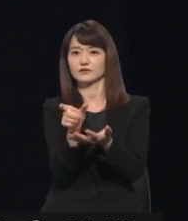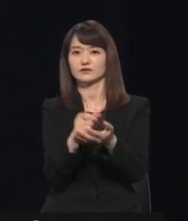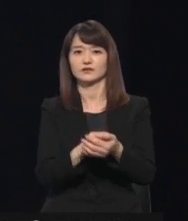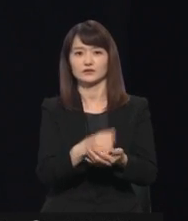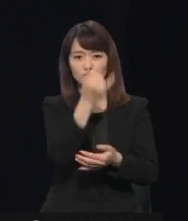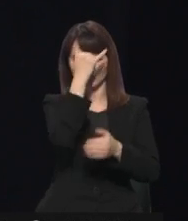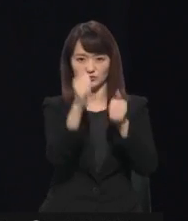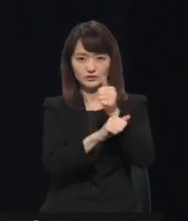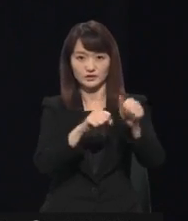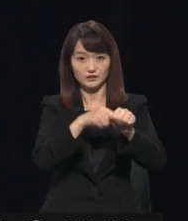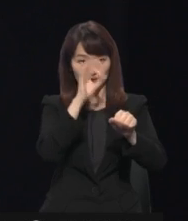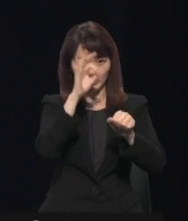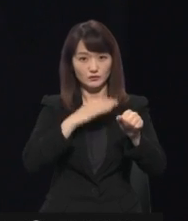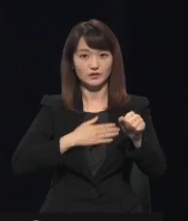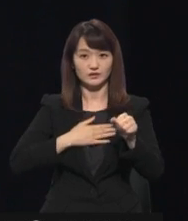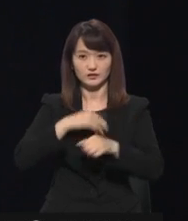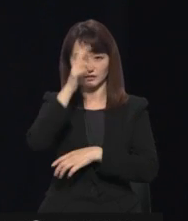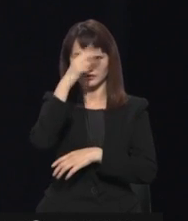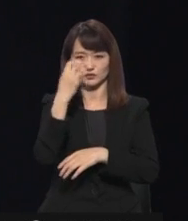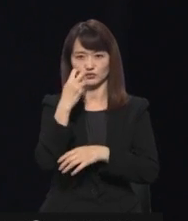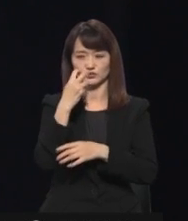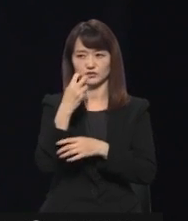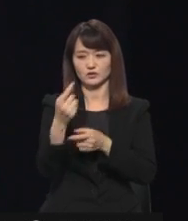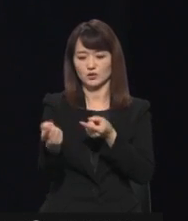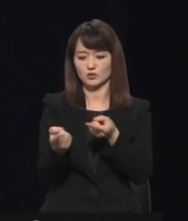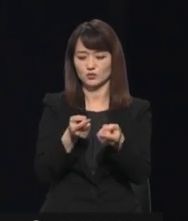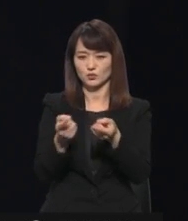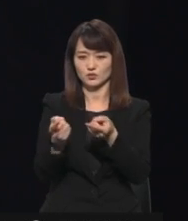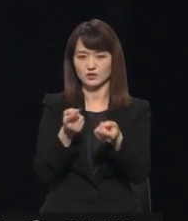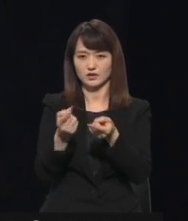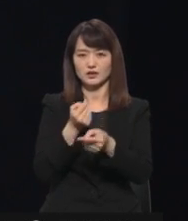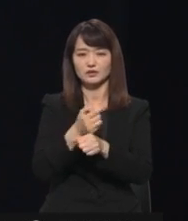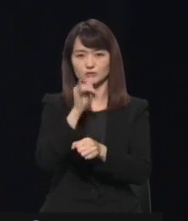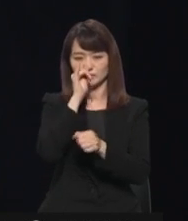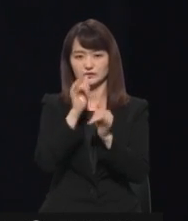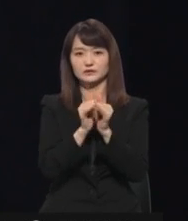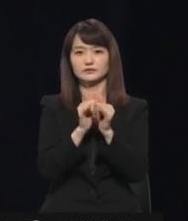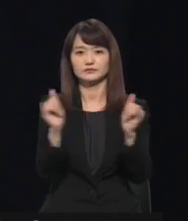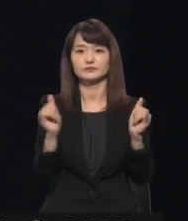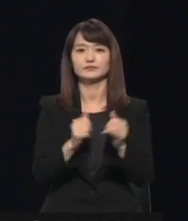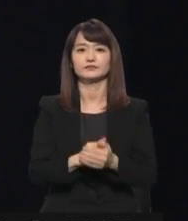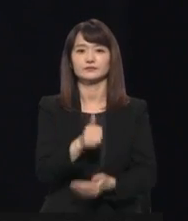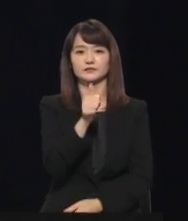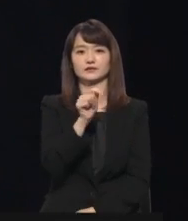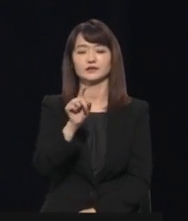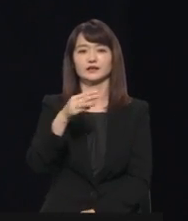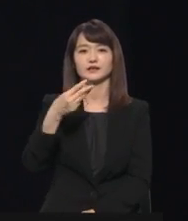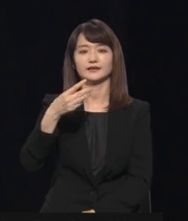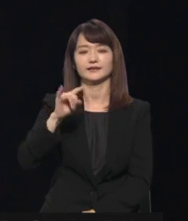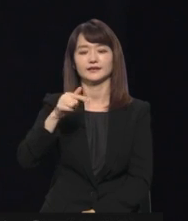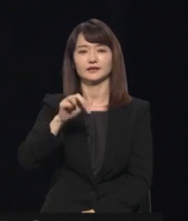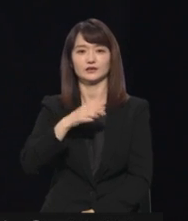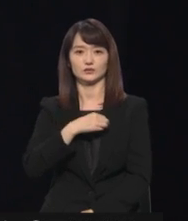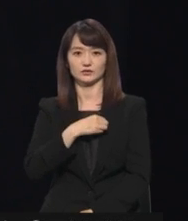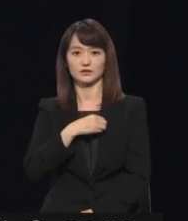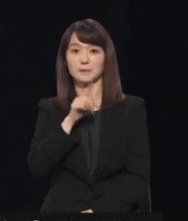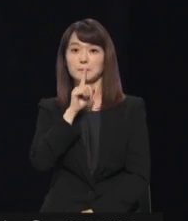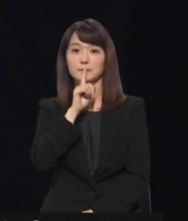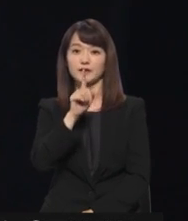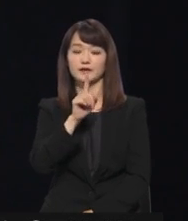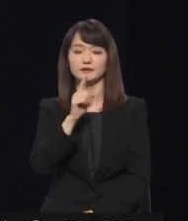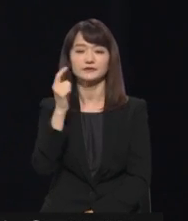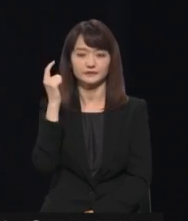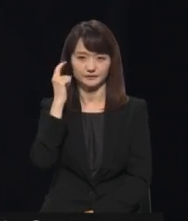수 있고 경찰의 수사를 조정할 수 있는 그런 사람에 대해서 합체 경 의원의 의원 이 규정한 말입니다